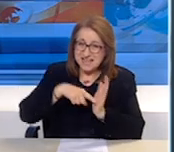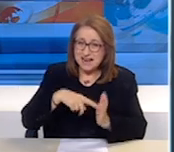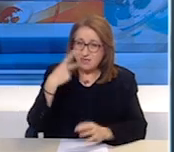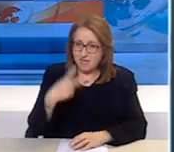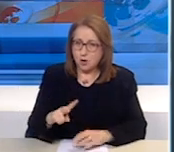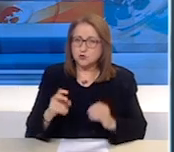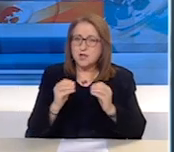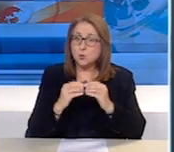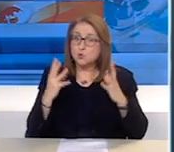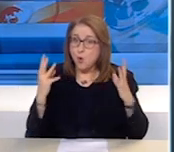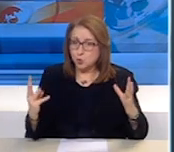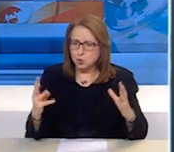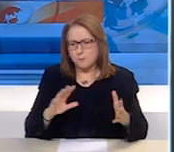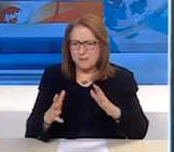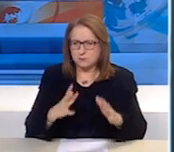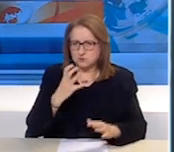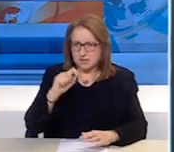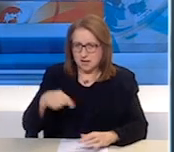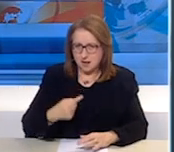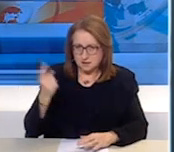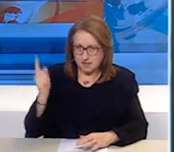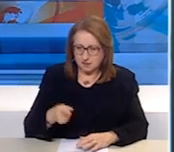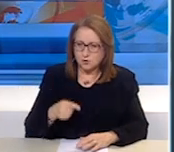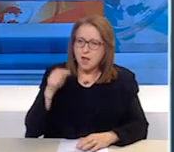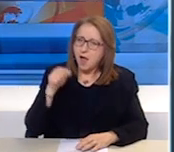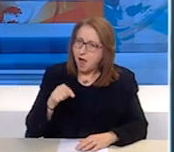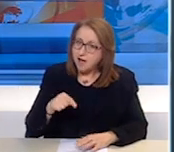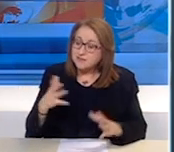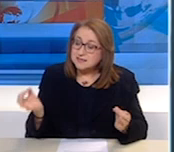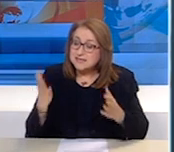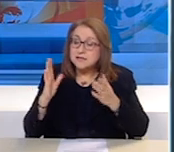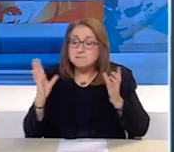1.228, το 49%, είναι σχετιζόμενα με ήδη γνωστό κρούσμα.